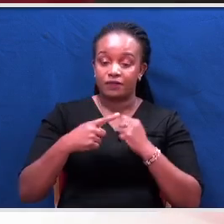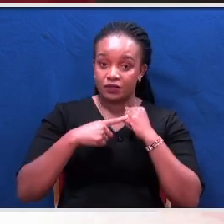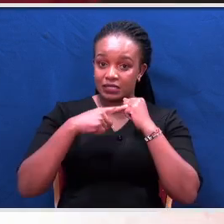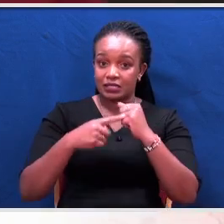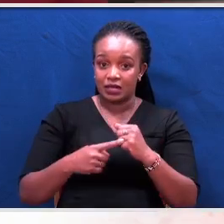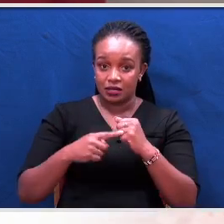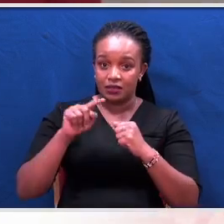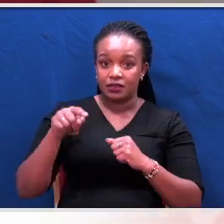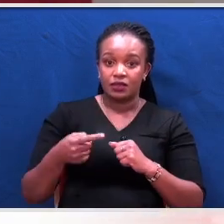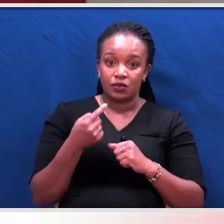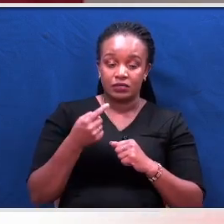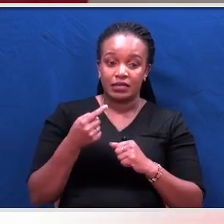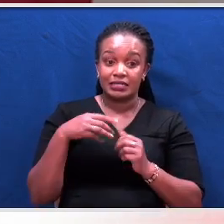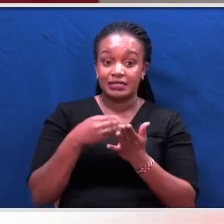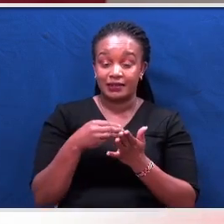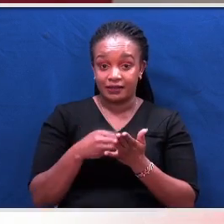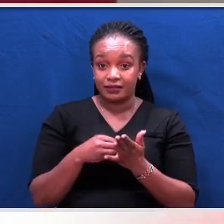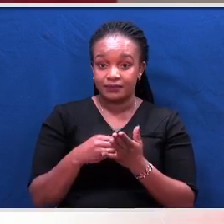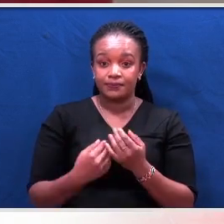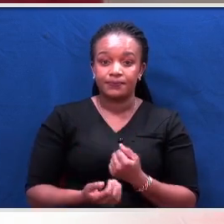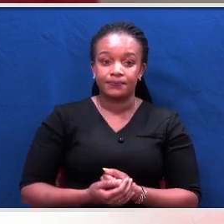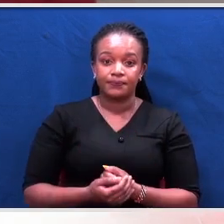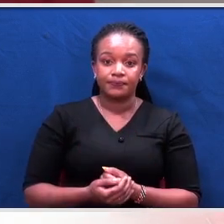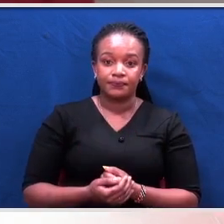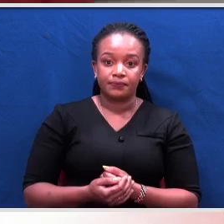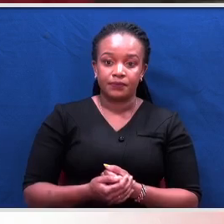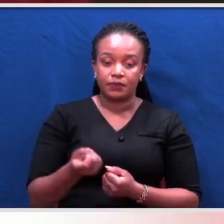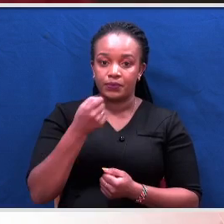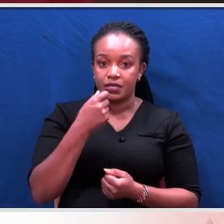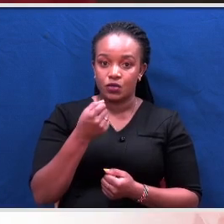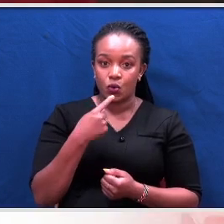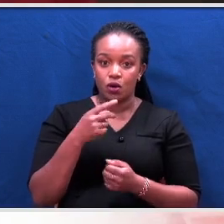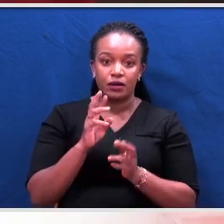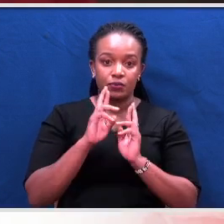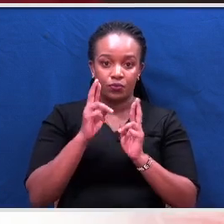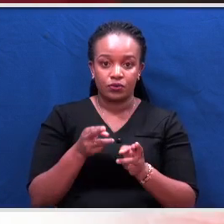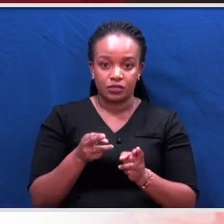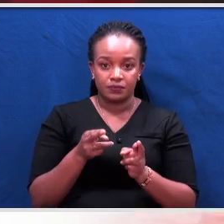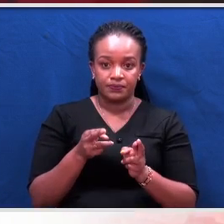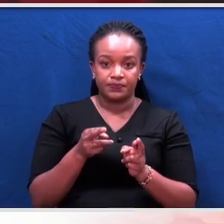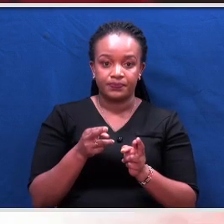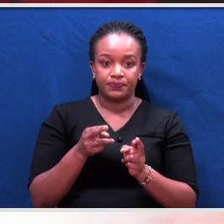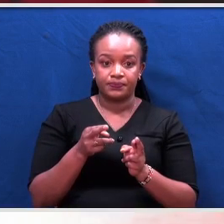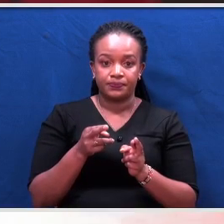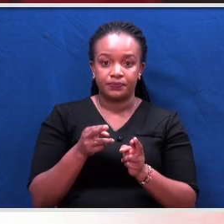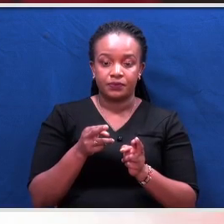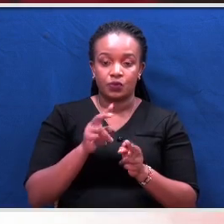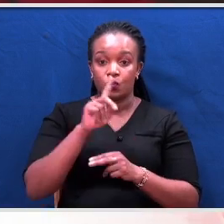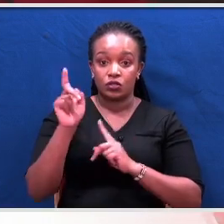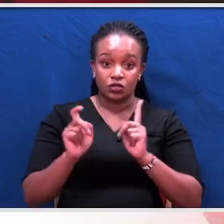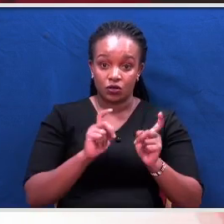1615. Then for the medical report on the question of torture,